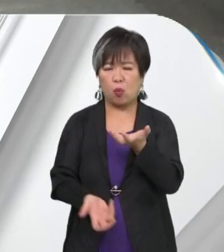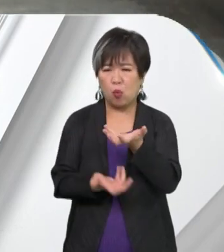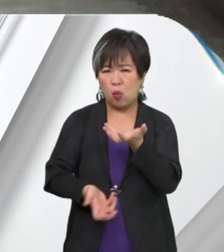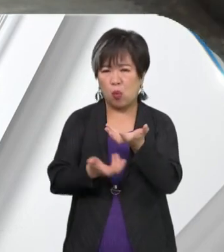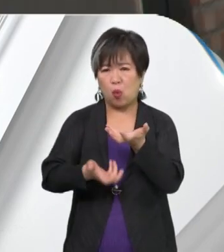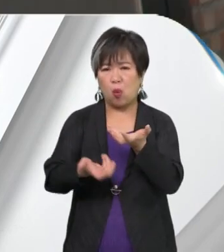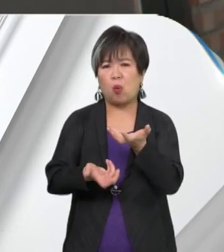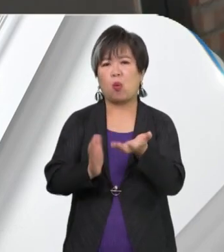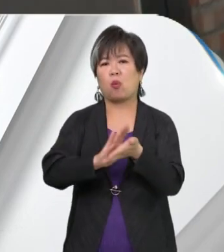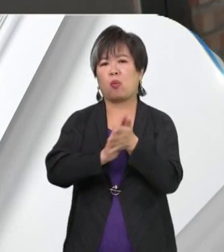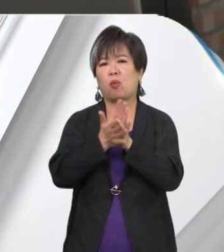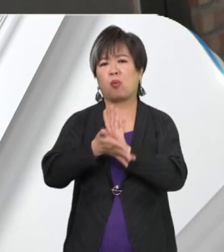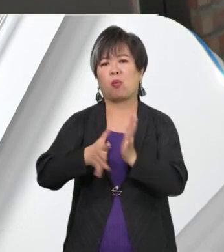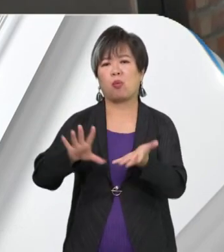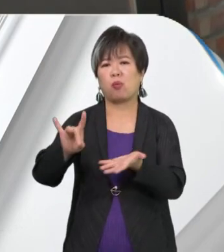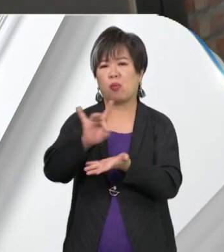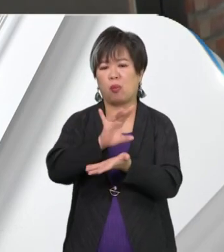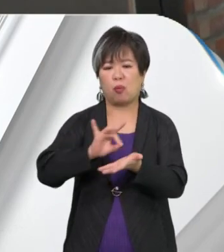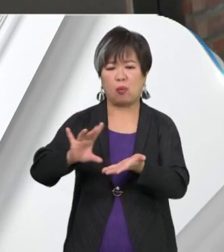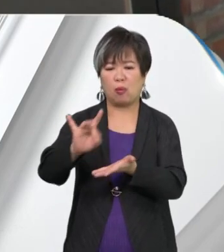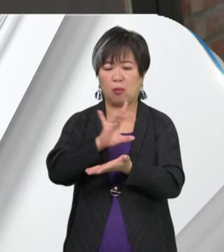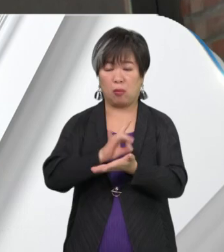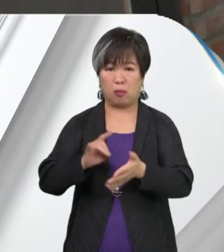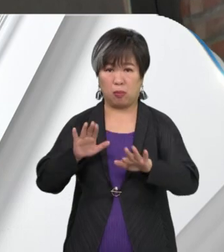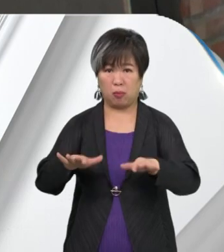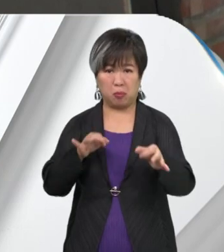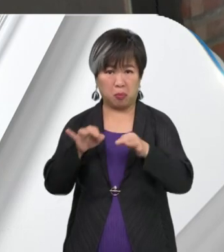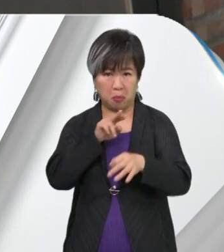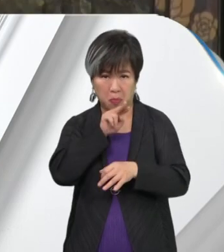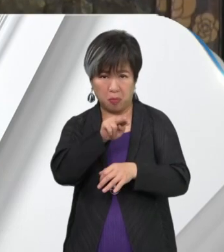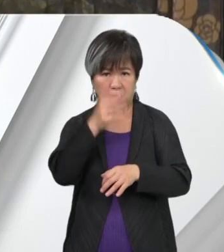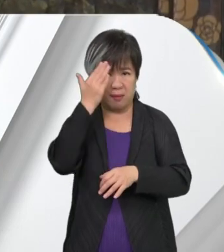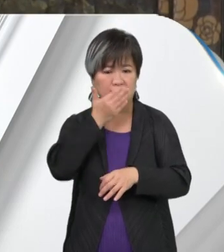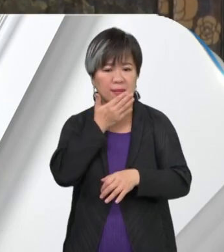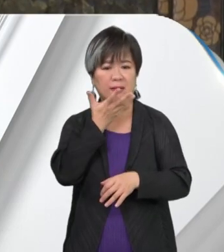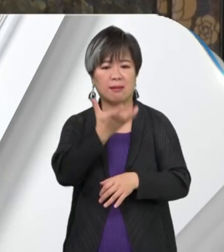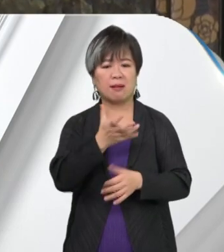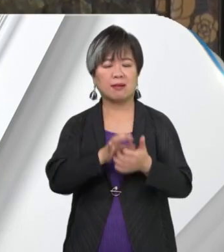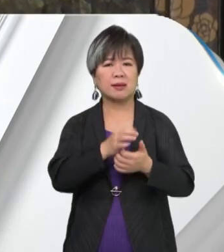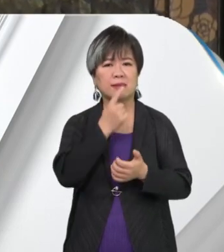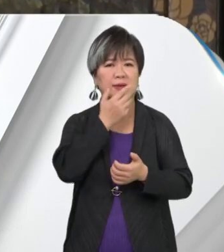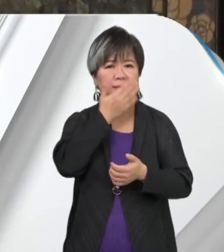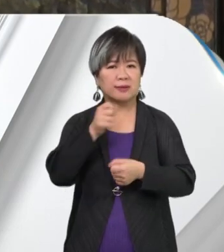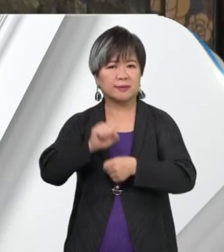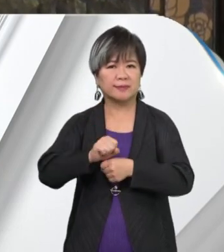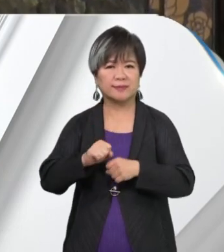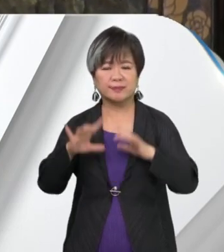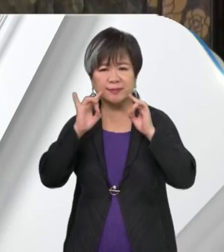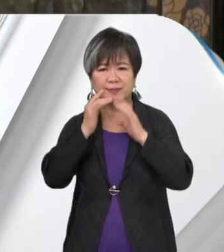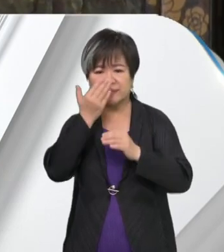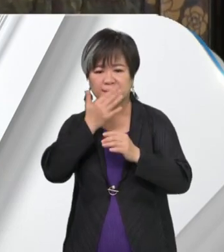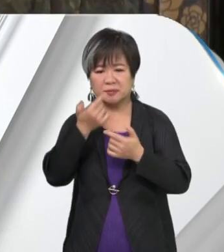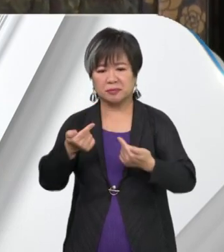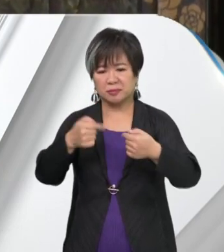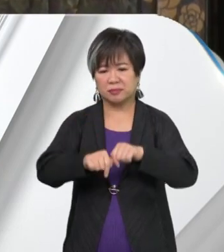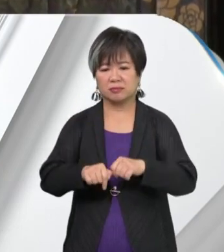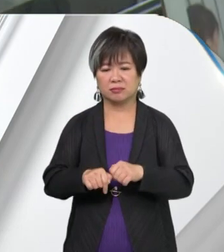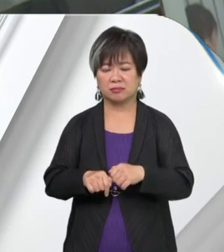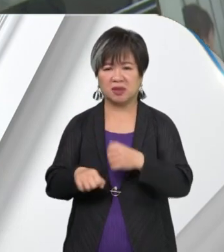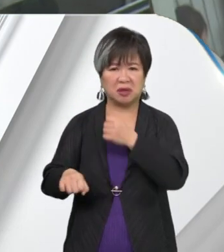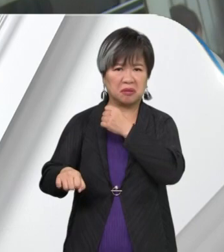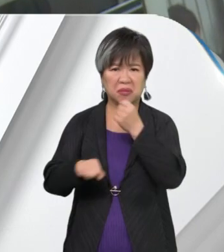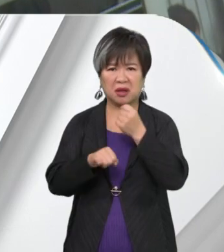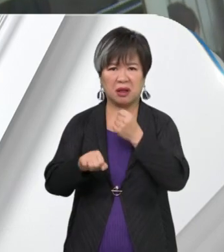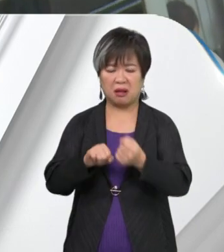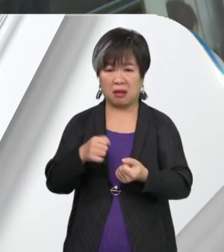汤安尼。 一下市面红的梧桐，大部分是普通加普通来提，少提甘蔗、熟皮、打水的过程。本